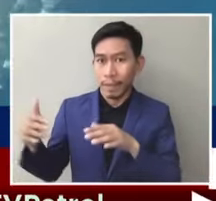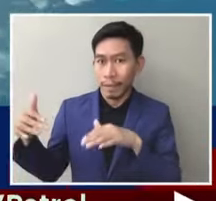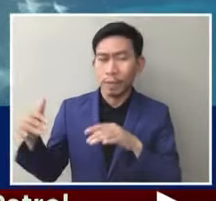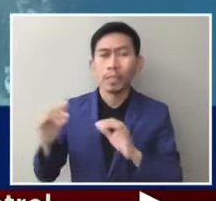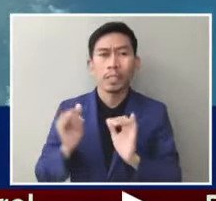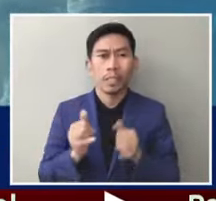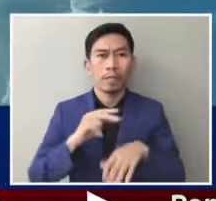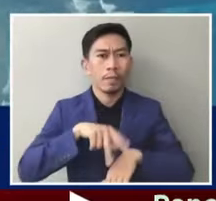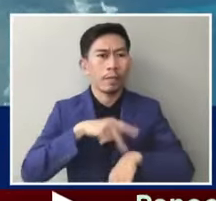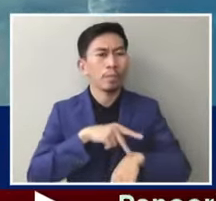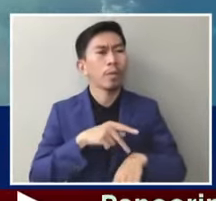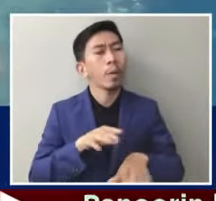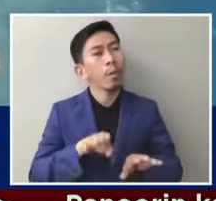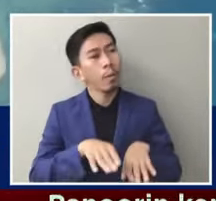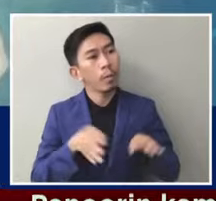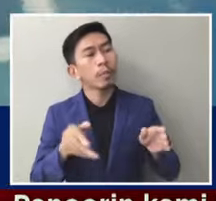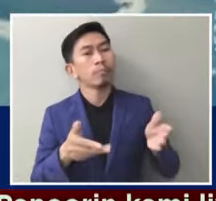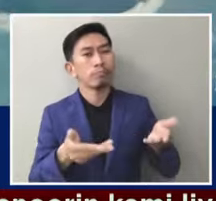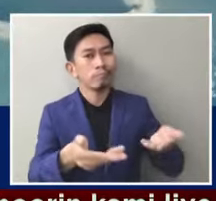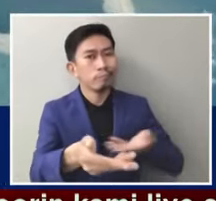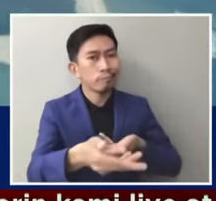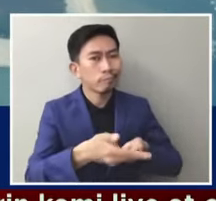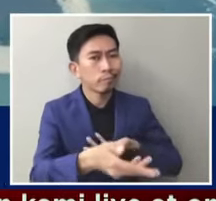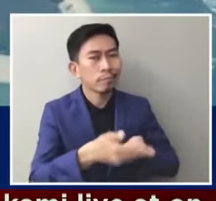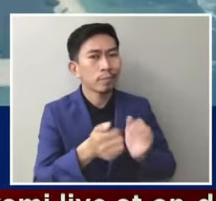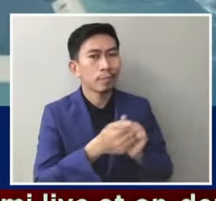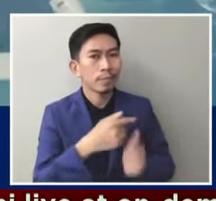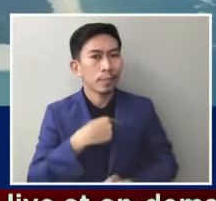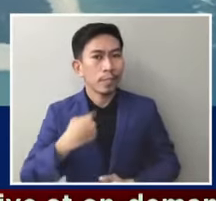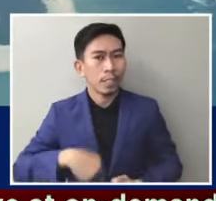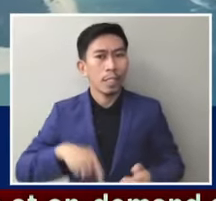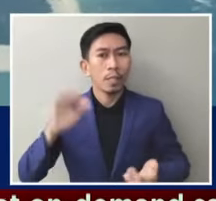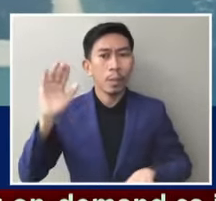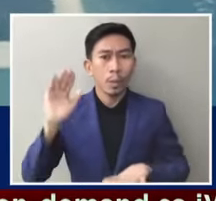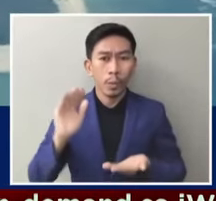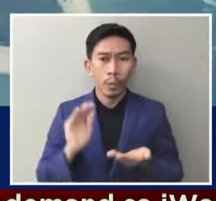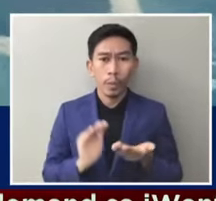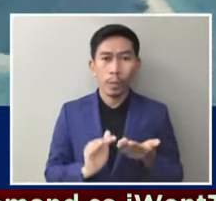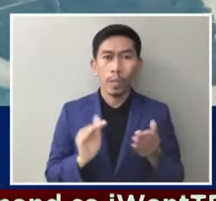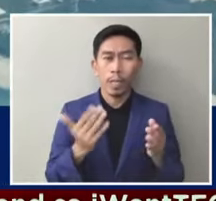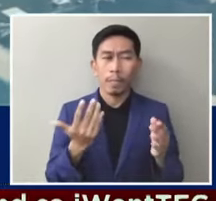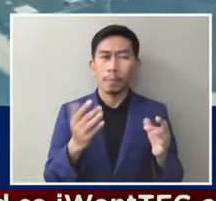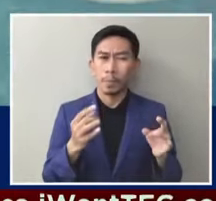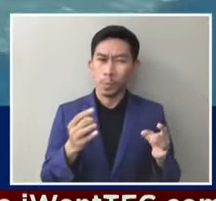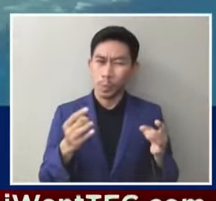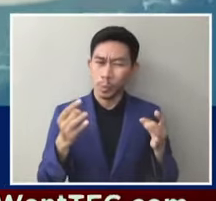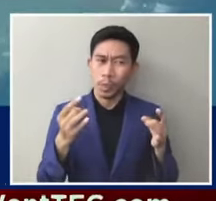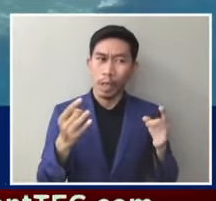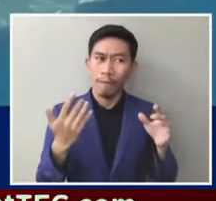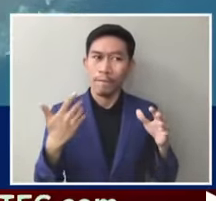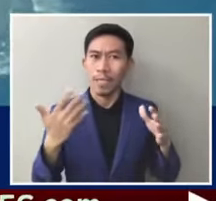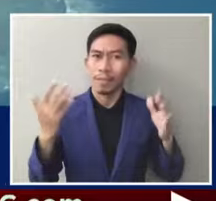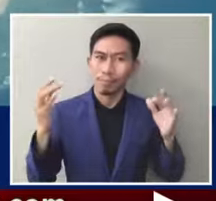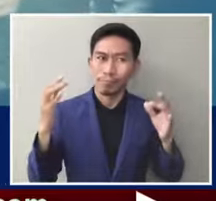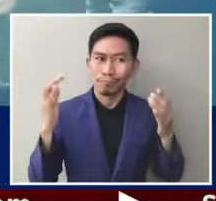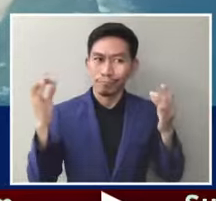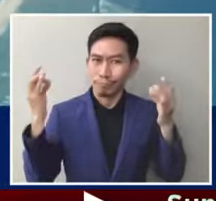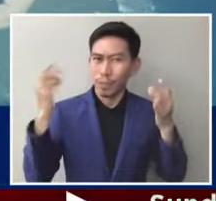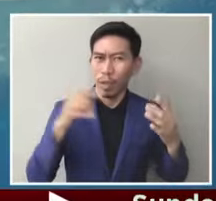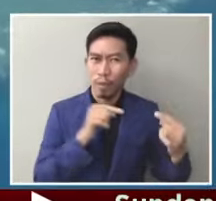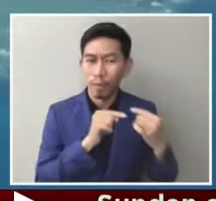bukas na ipagpatuloy ang dialogo sa China para humupa ang tensyon sa rehiyon. Pia Gutierrez, ABS-CBN